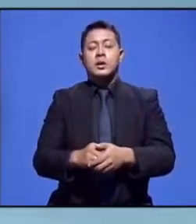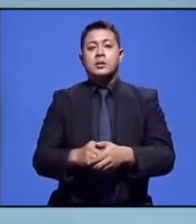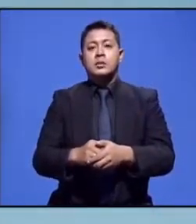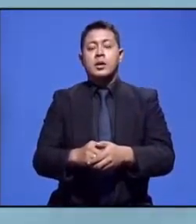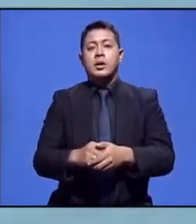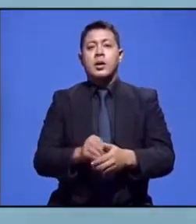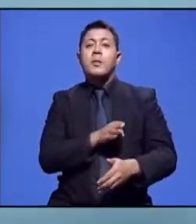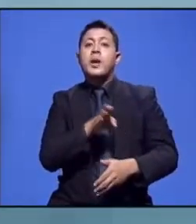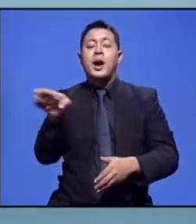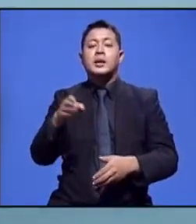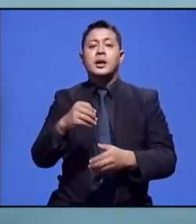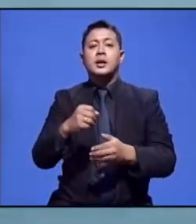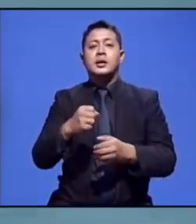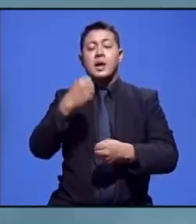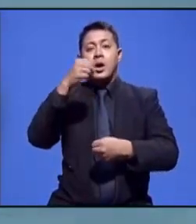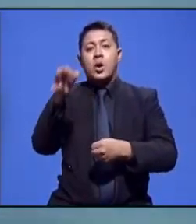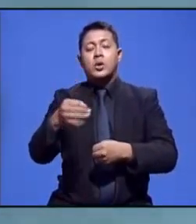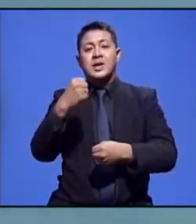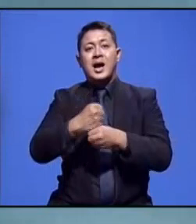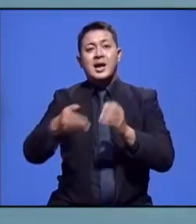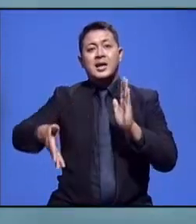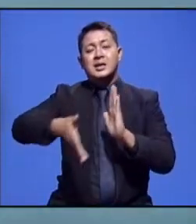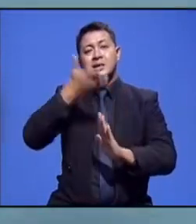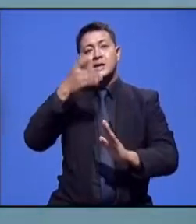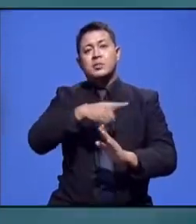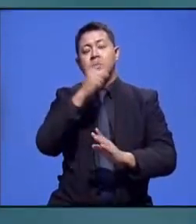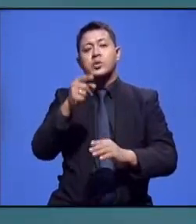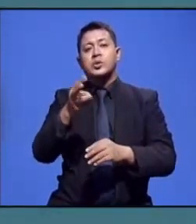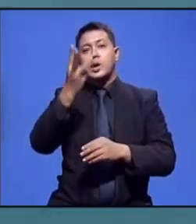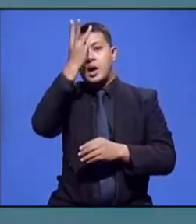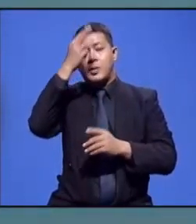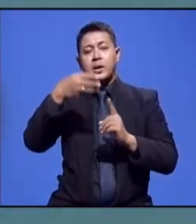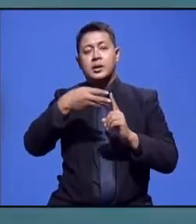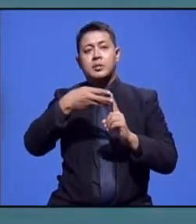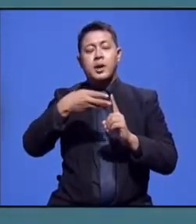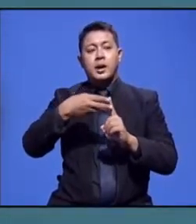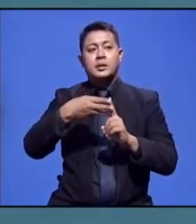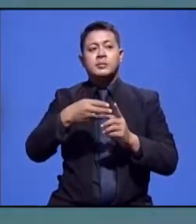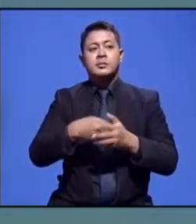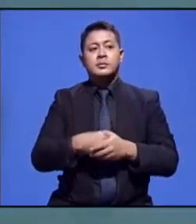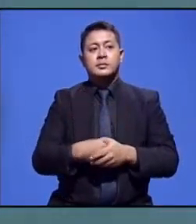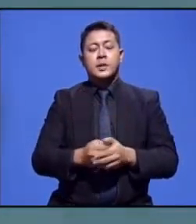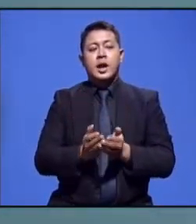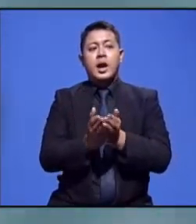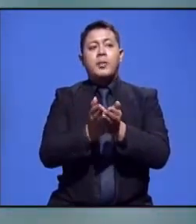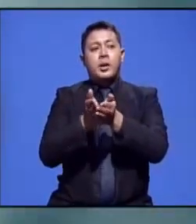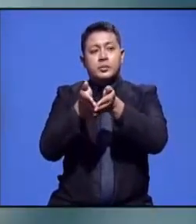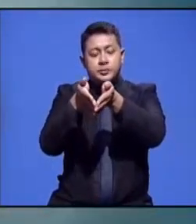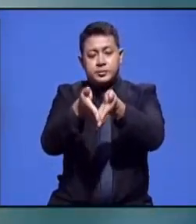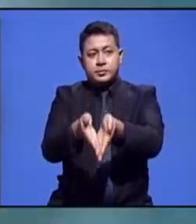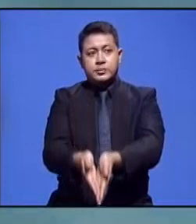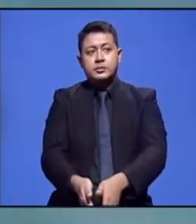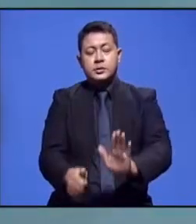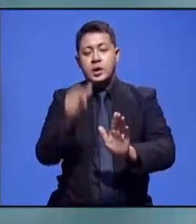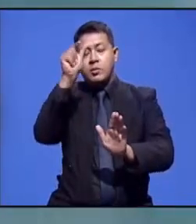pada Senin 14 Desember dengan tujuan Kendawang, Kalimantan Barat. Pada Rabu 16 Desember pagi, kapal tenggelam. 6